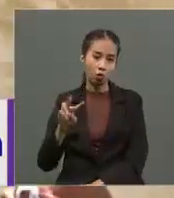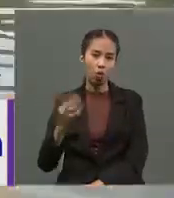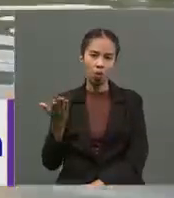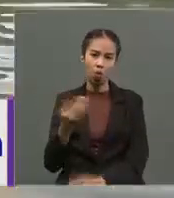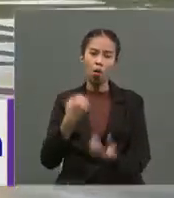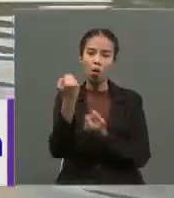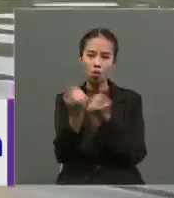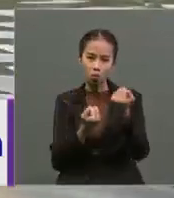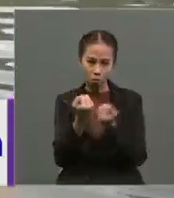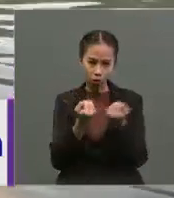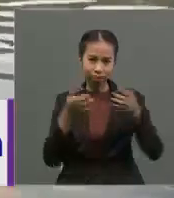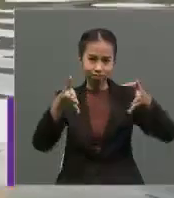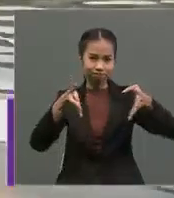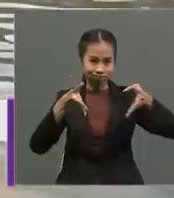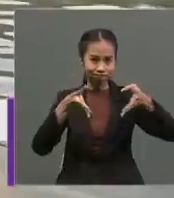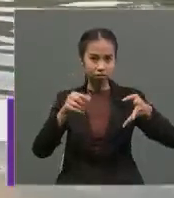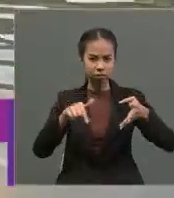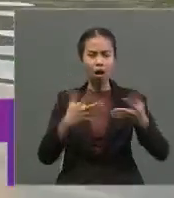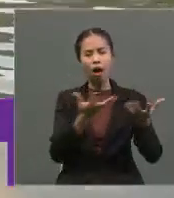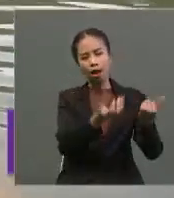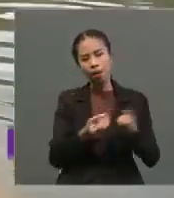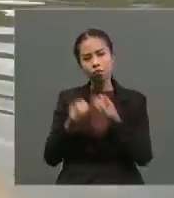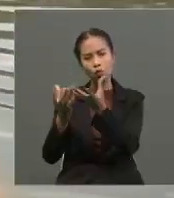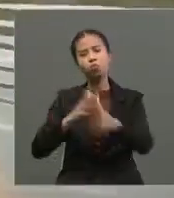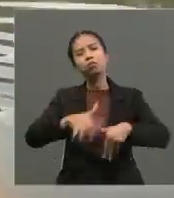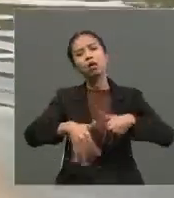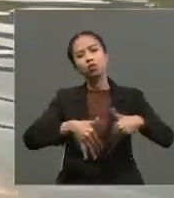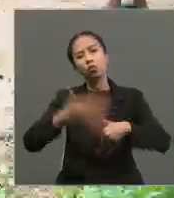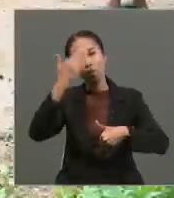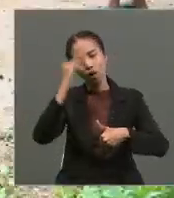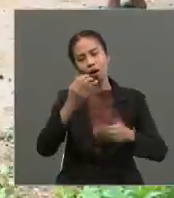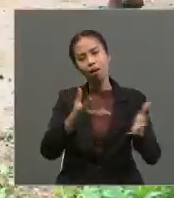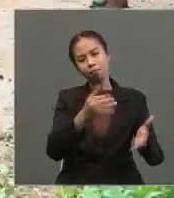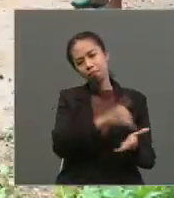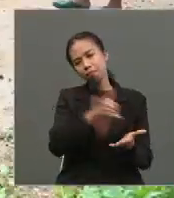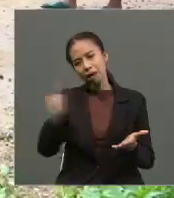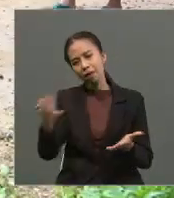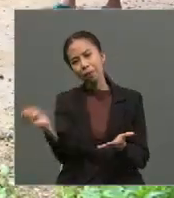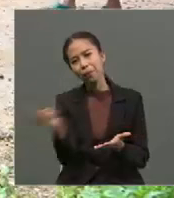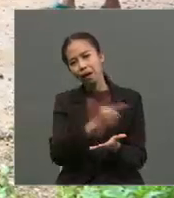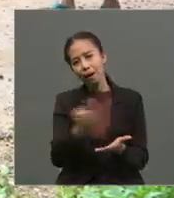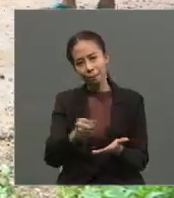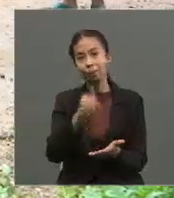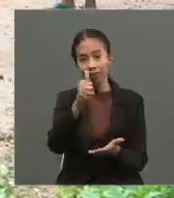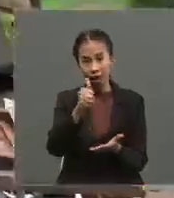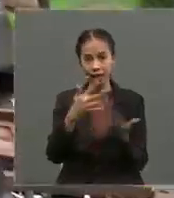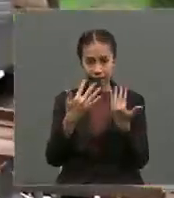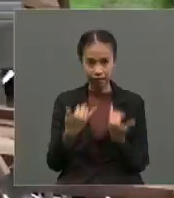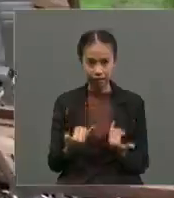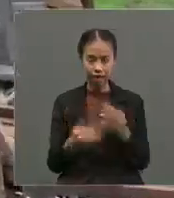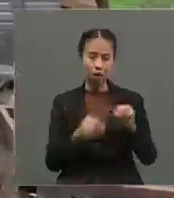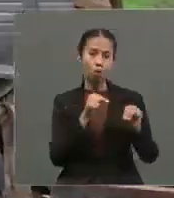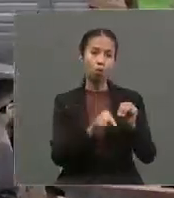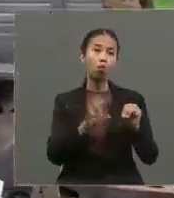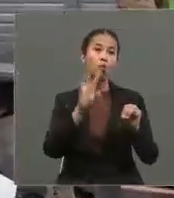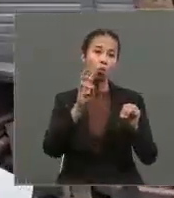ถบรรทุกสูงค่ะมาช่วยรับส่งพี่น้องประชาชนให้เข้าออกพื้นที่นะคะแล้วก็ยังพบว่าที่หมู่ที่6